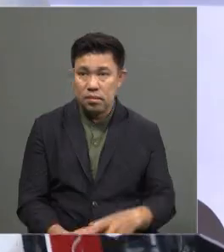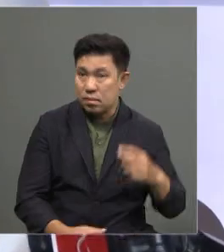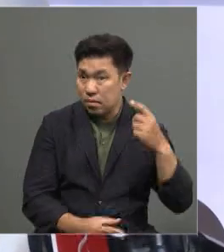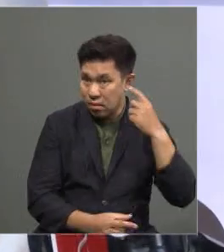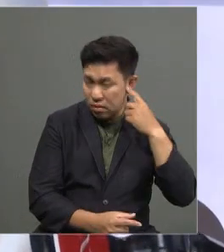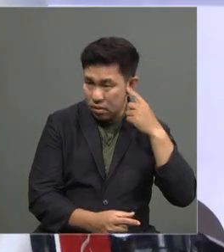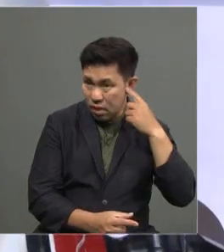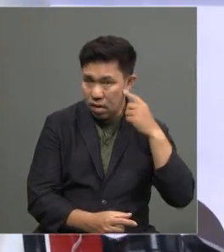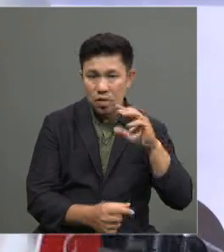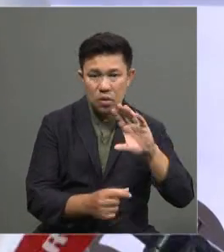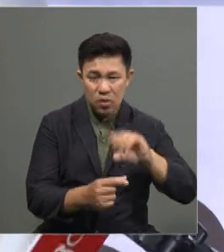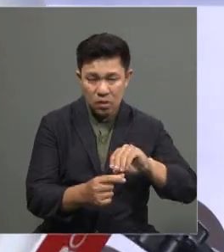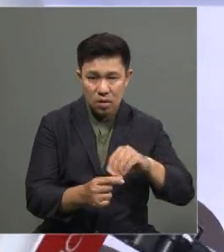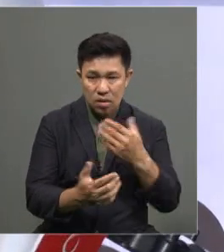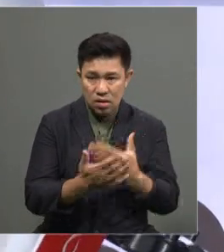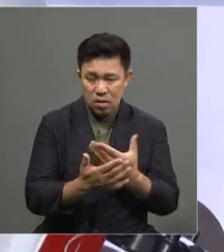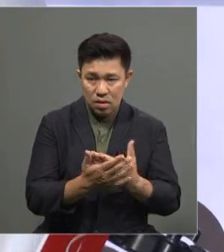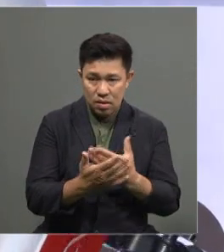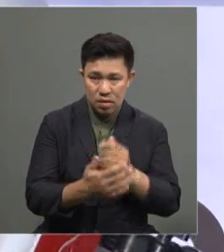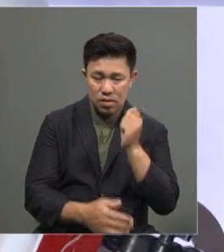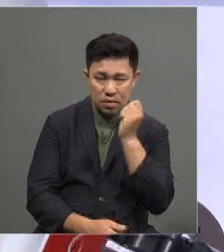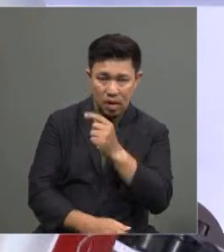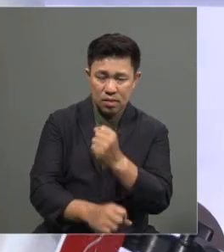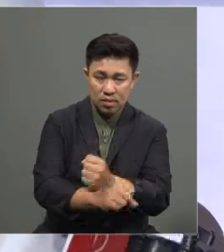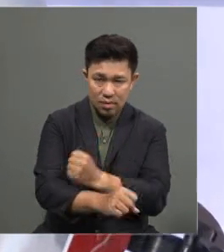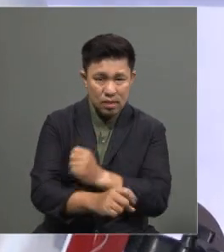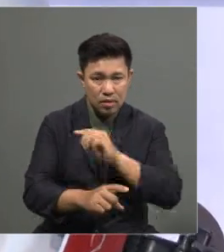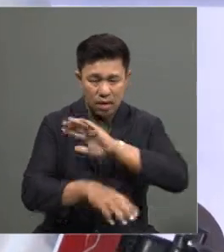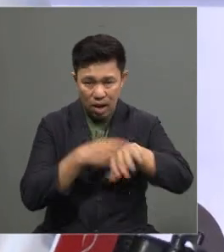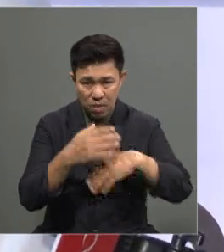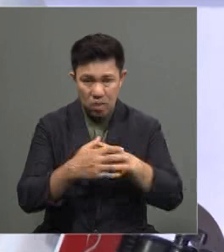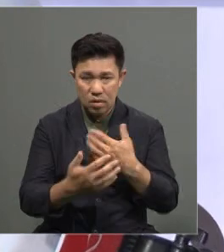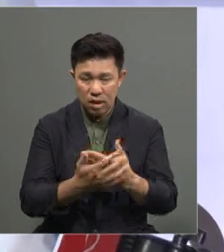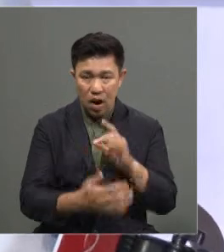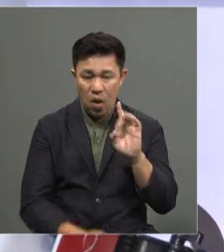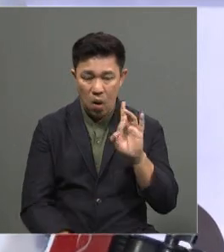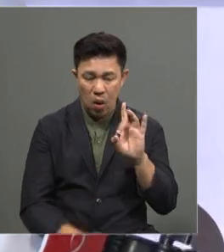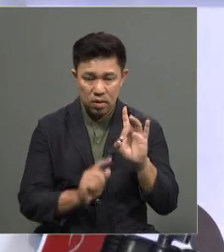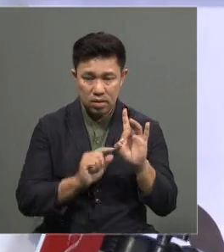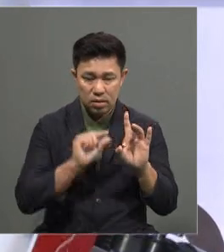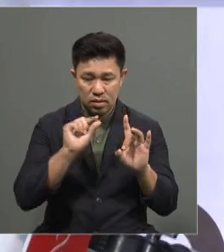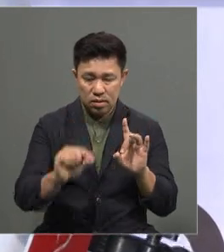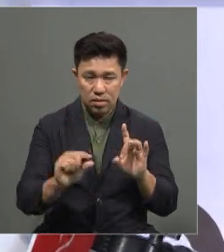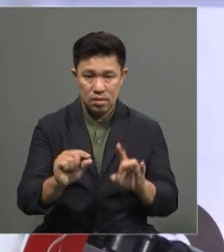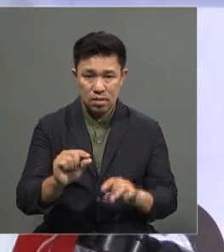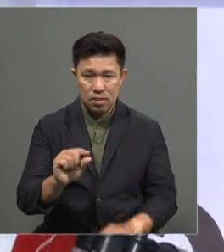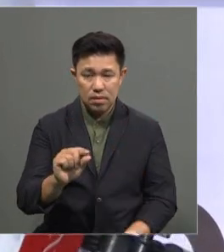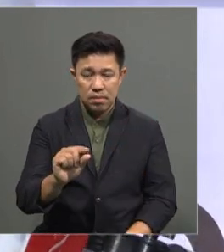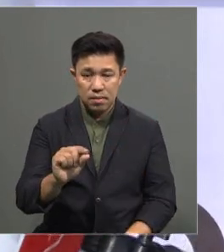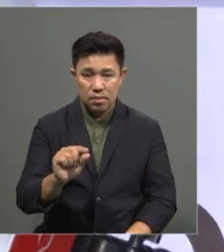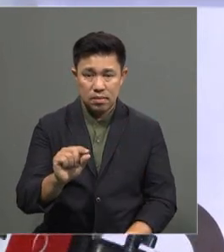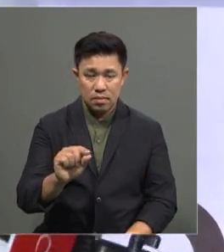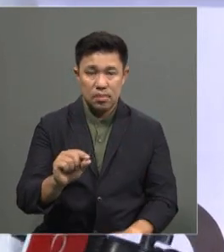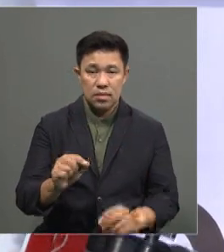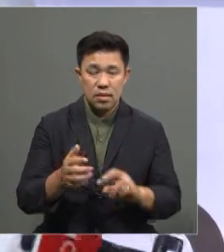างั้นค่าใช้จ่ายเกี่ยวกับการทำเรื่องนี้เกิดเรื่องเนี่ยครับเหมือนเรามีเงิน100จ่าย20ในคลิปเสียงที่เขียนว่าอย่างนั้นมี100จ่าย20หม